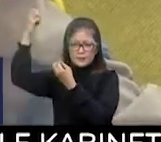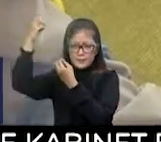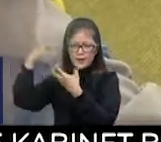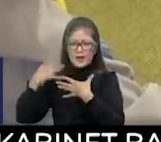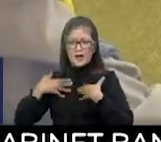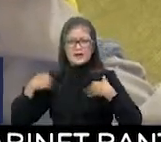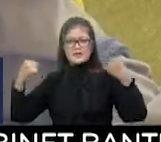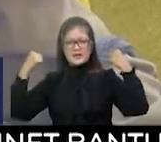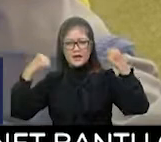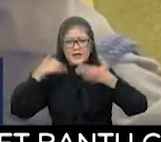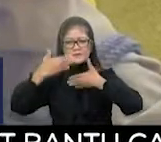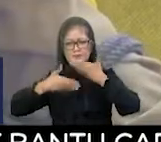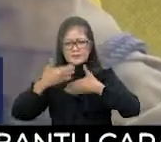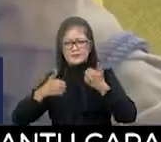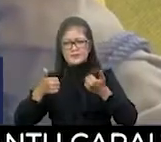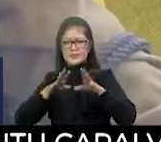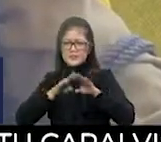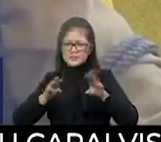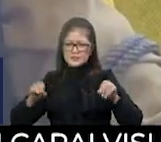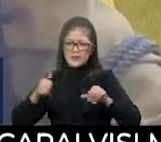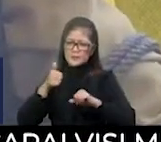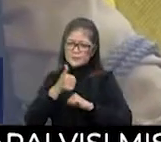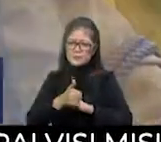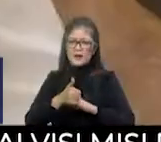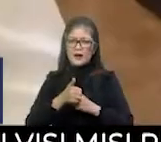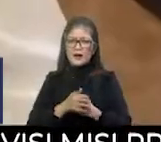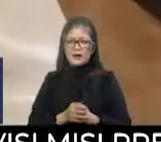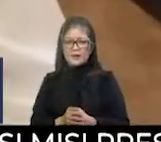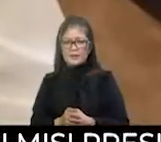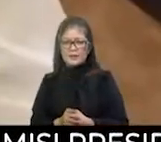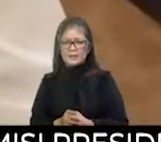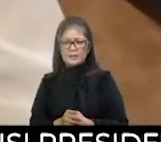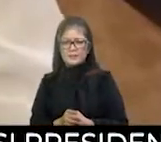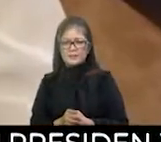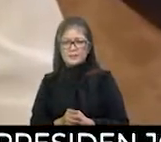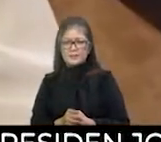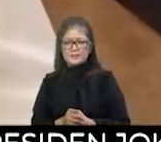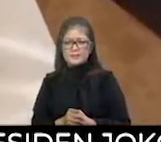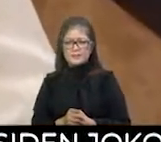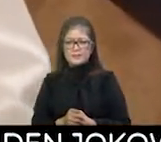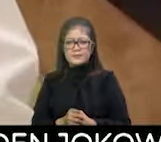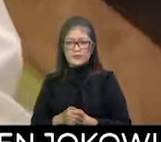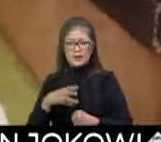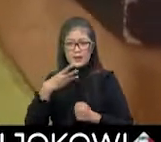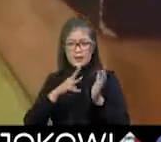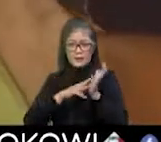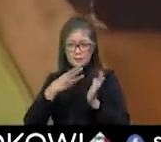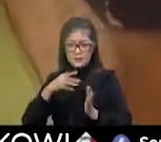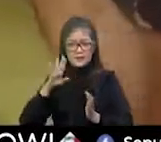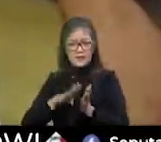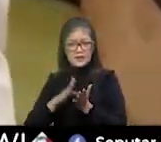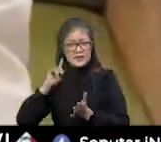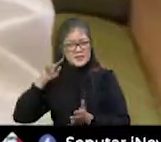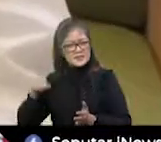Minta gitu tadi siapa juga. Di Tanah Suci, Kang Eme dan istri memanjatkan doa